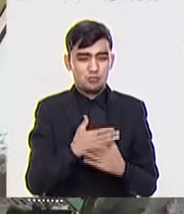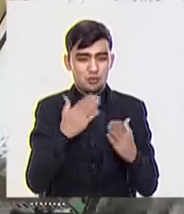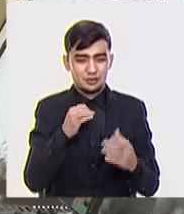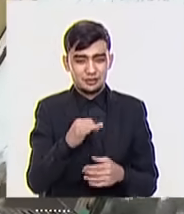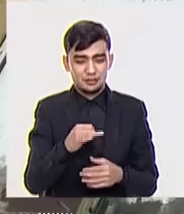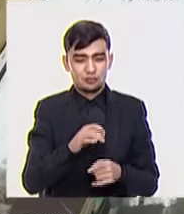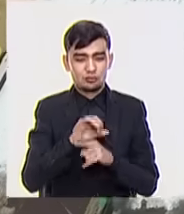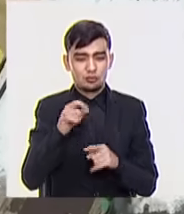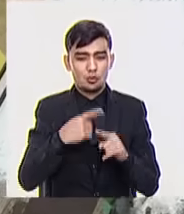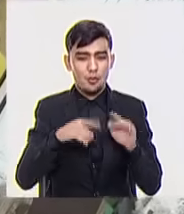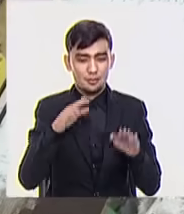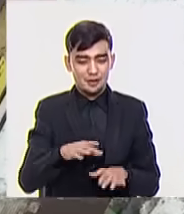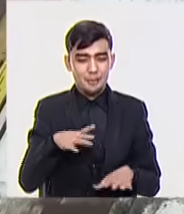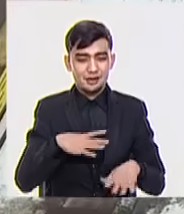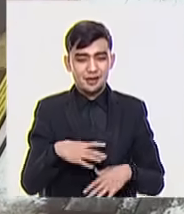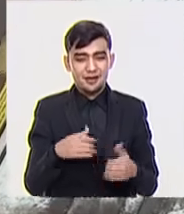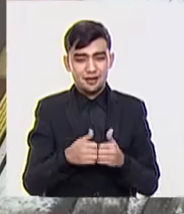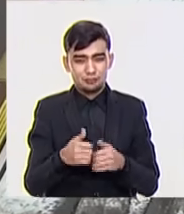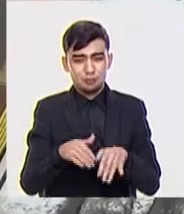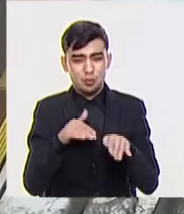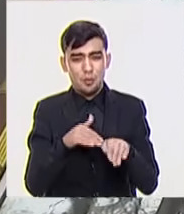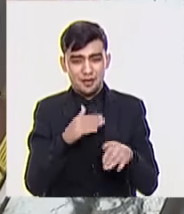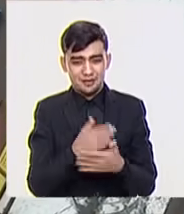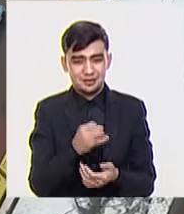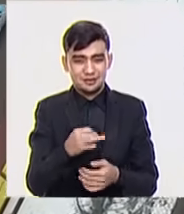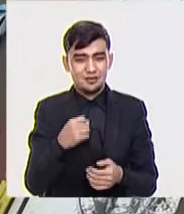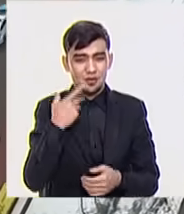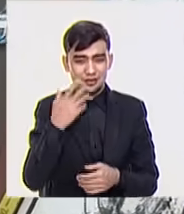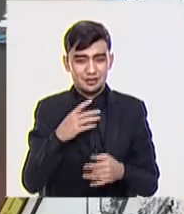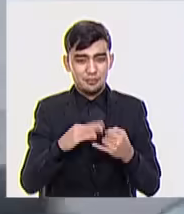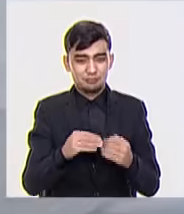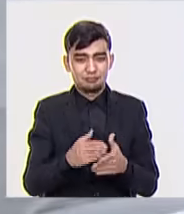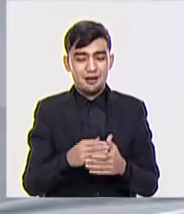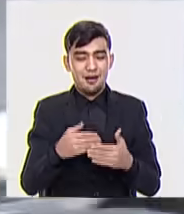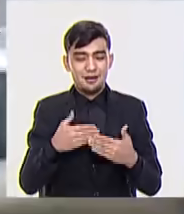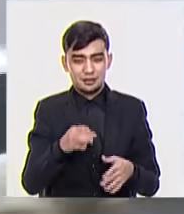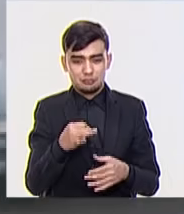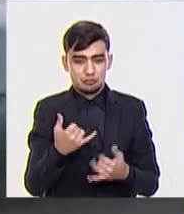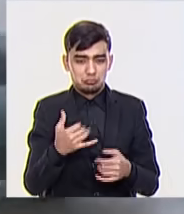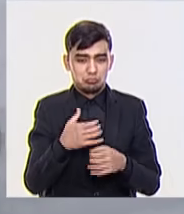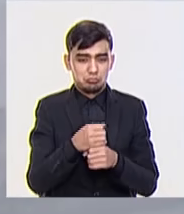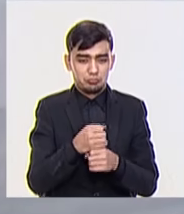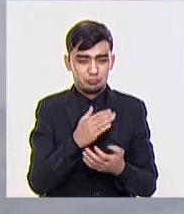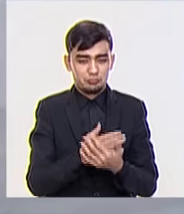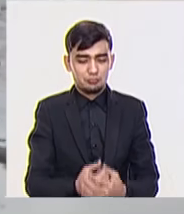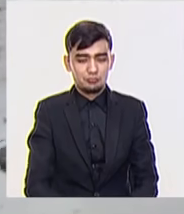эстакадаға жұмылдырылғанын айтады. Ал базар алдындағы көлік кептелісі негізгі жол ашылғандықтан едәуір азайған деп отыр.